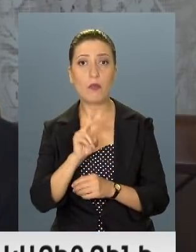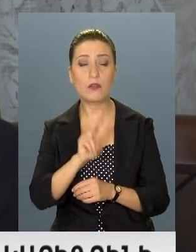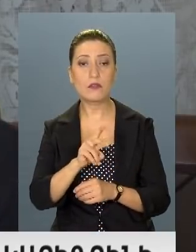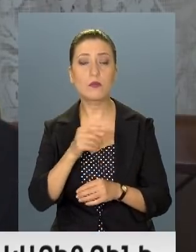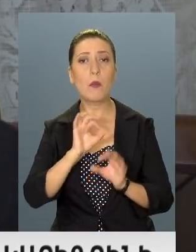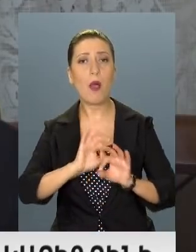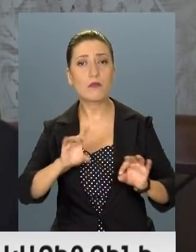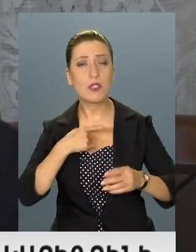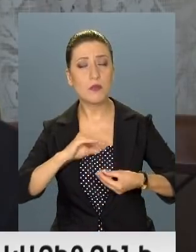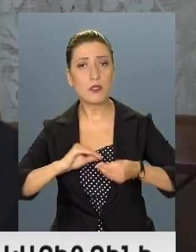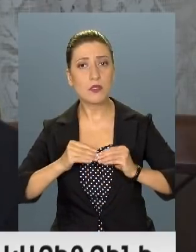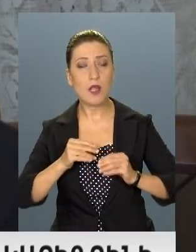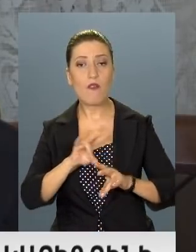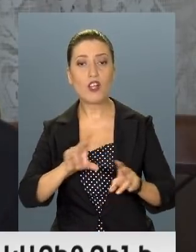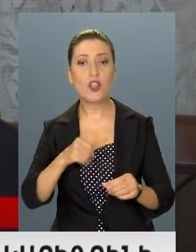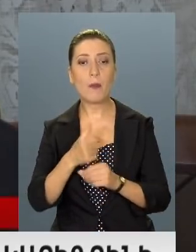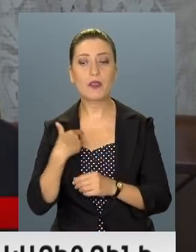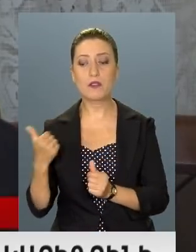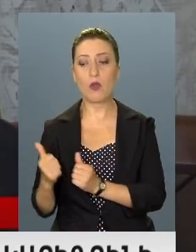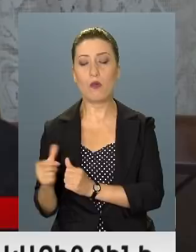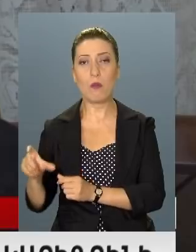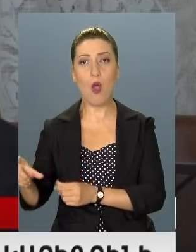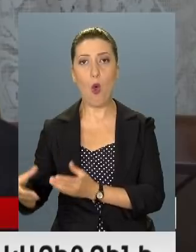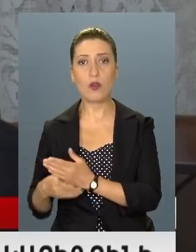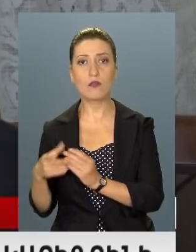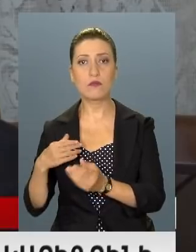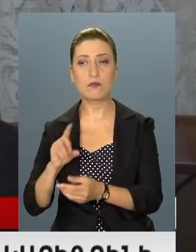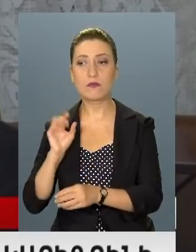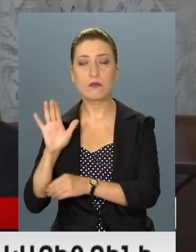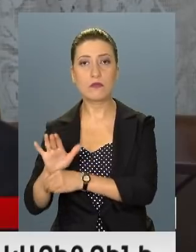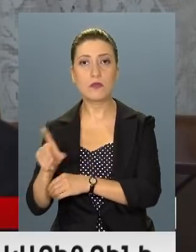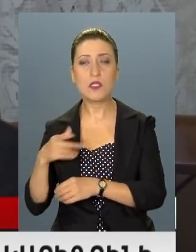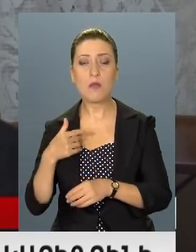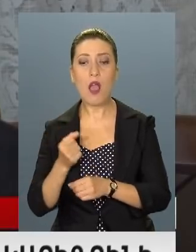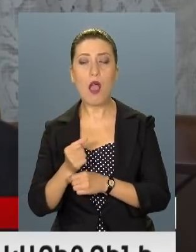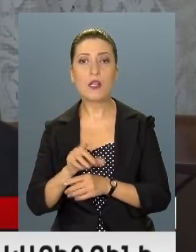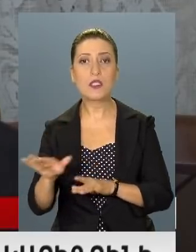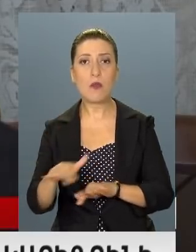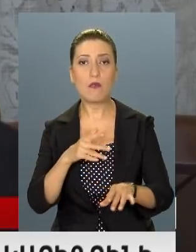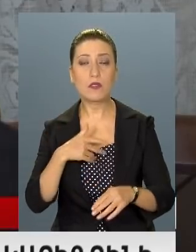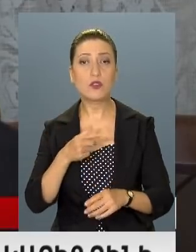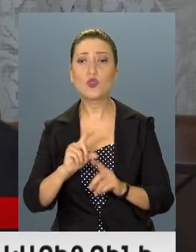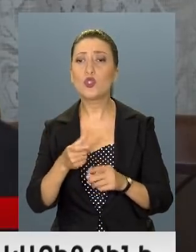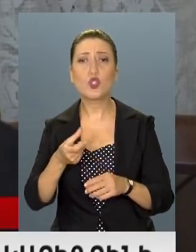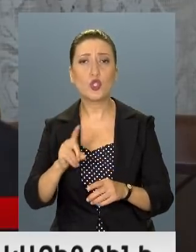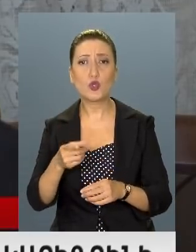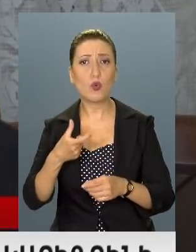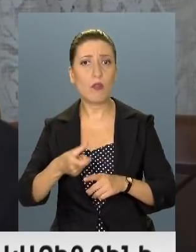կողքին իր օգնականներին, որ այդ հարցով զբաղվեն, ասացի, բան ասես ինչու նամակ չես գրել, ասի 3 անգամ նամակ եմ